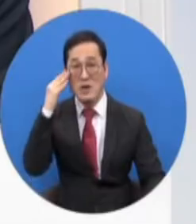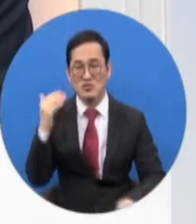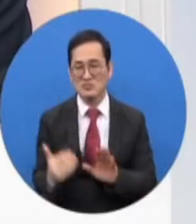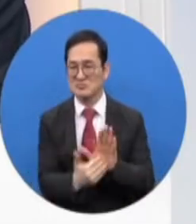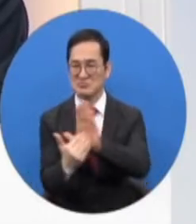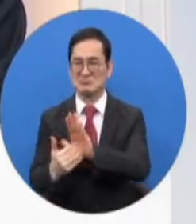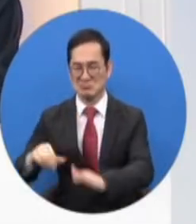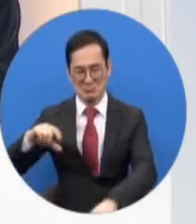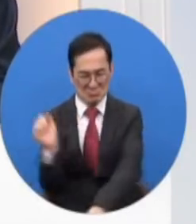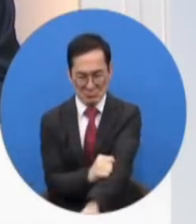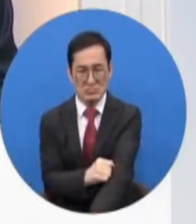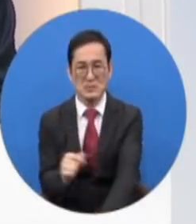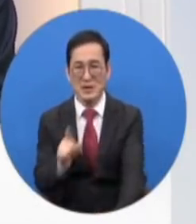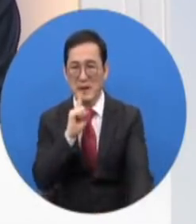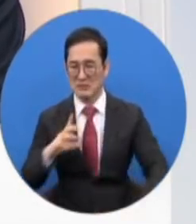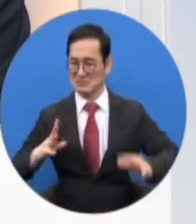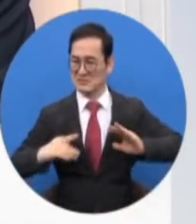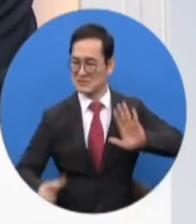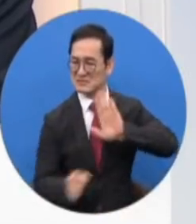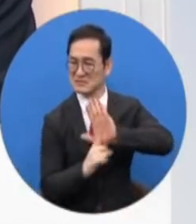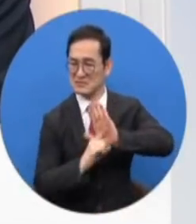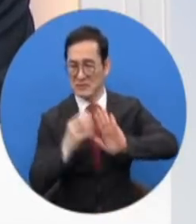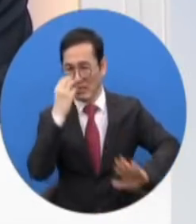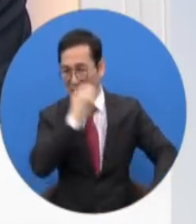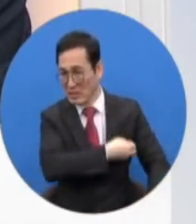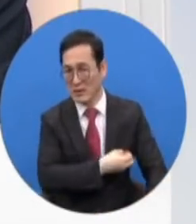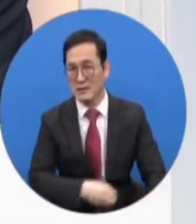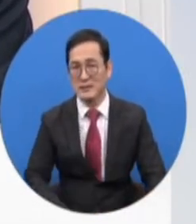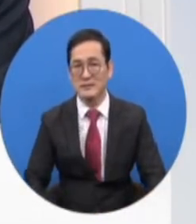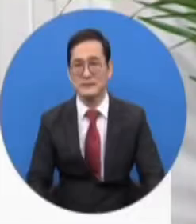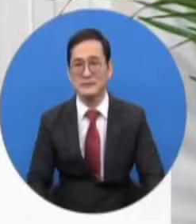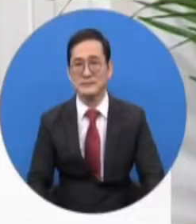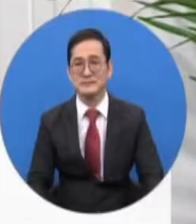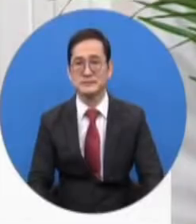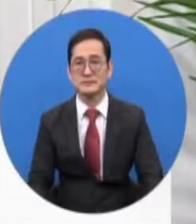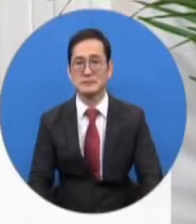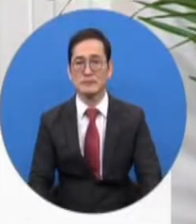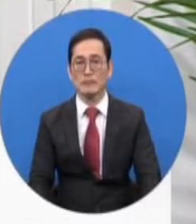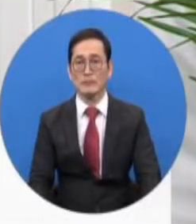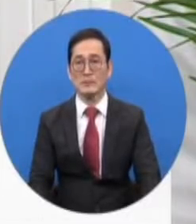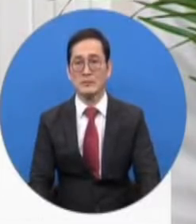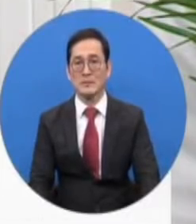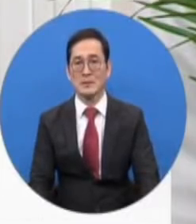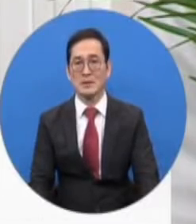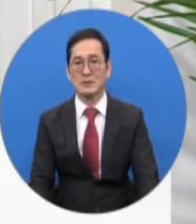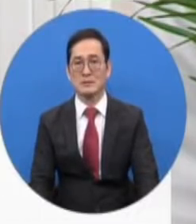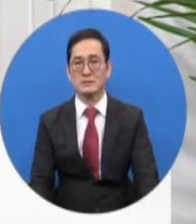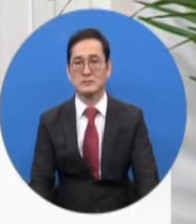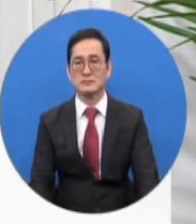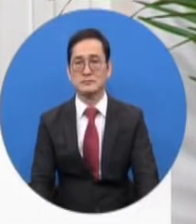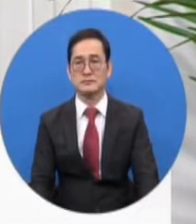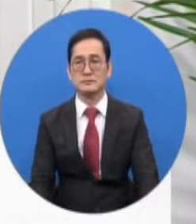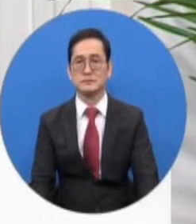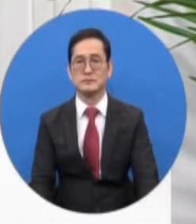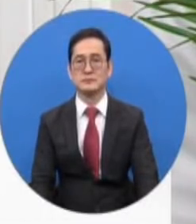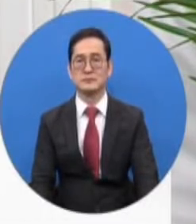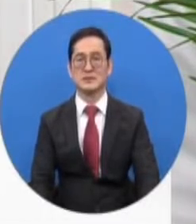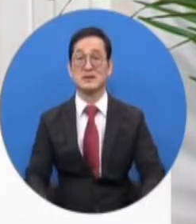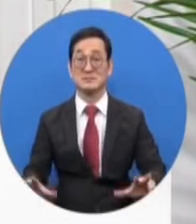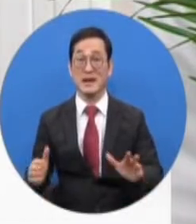겁니까? 근본적인 의문을 가질 수밖에 없는 거죠. 그러다 보니까 지금 여태까지는 전체